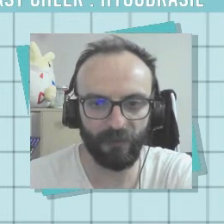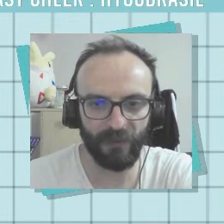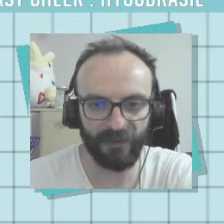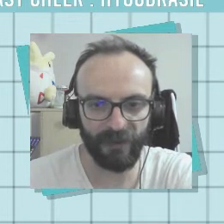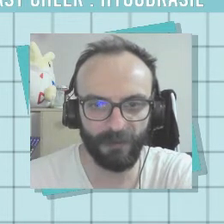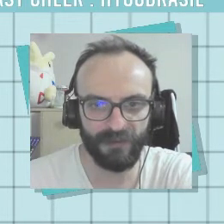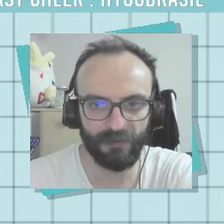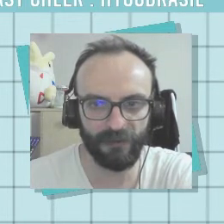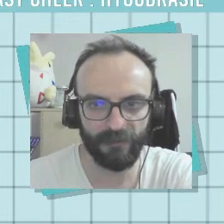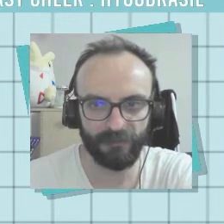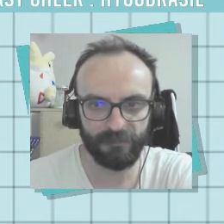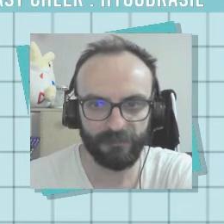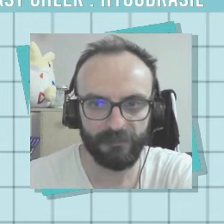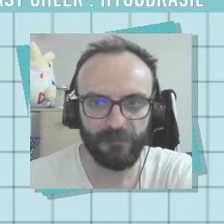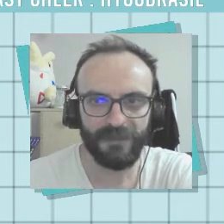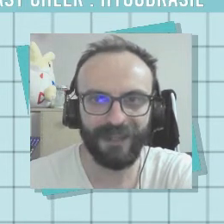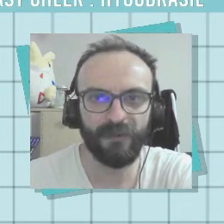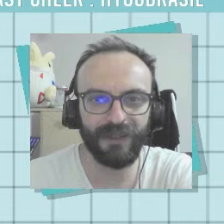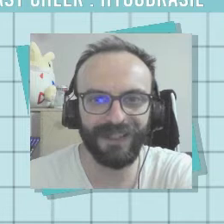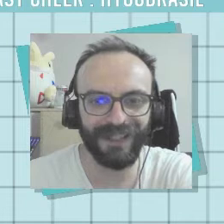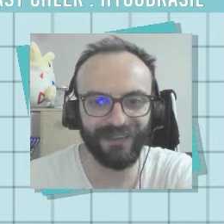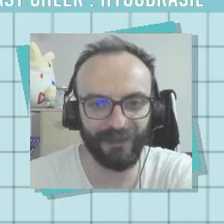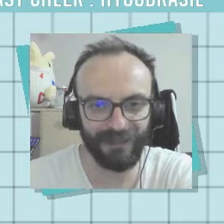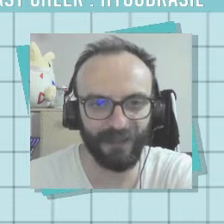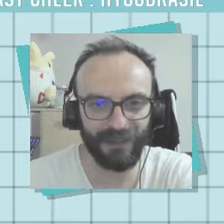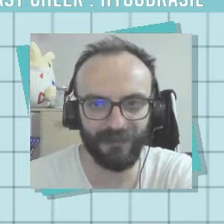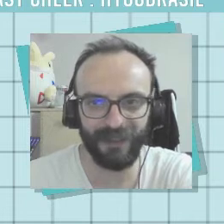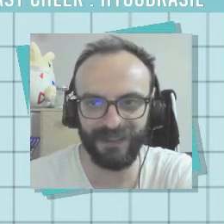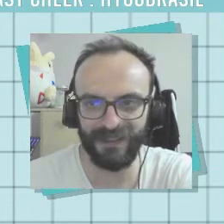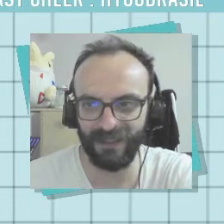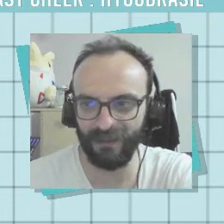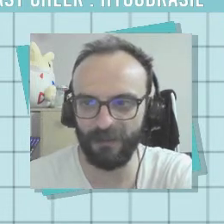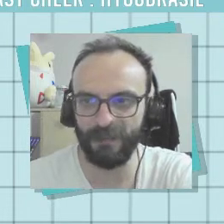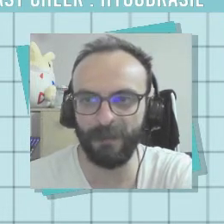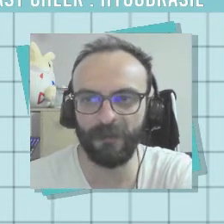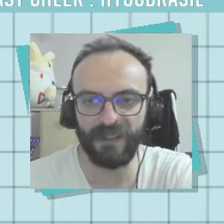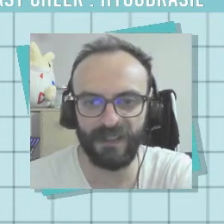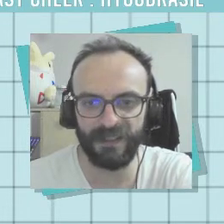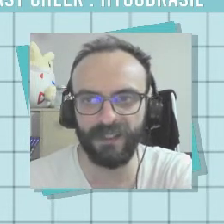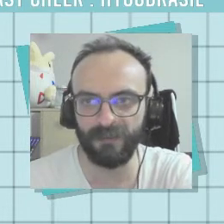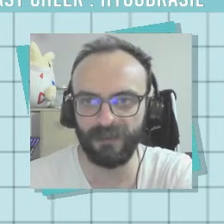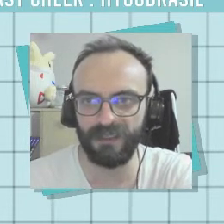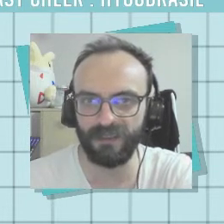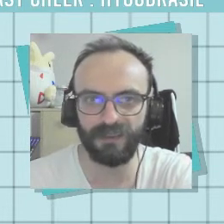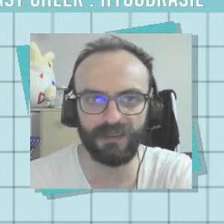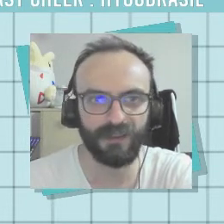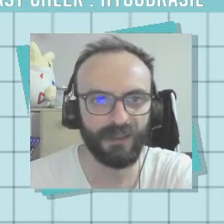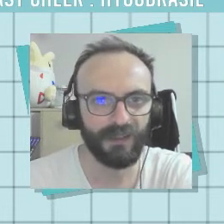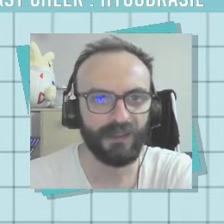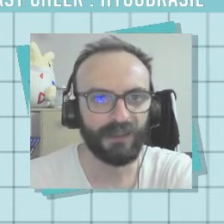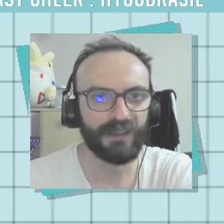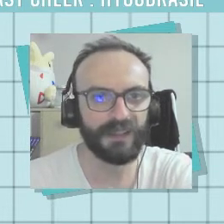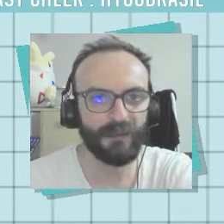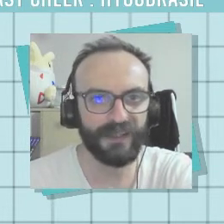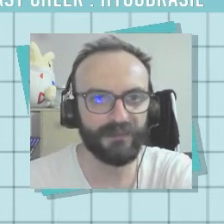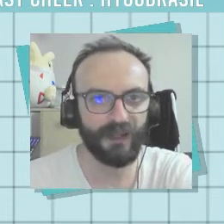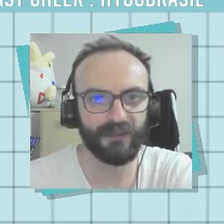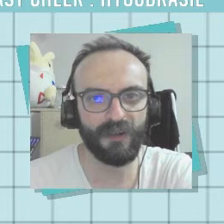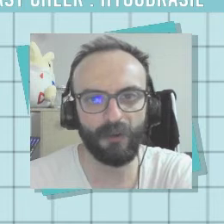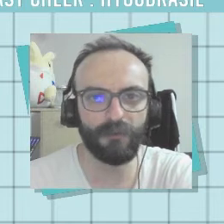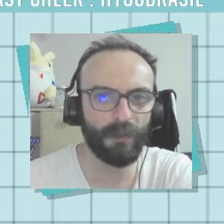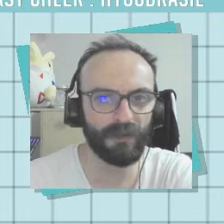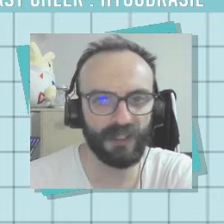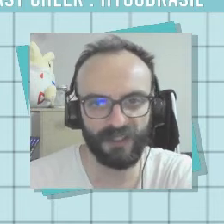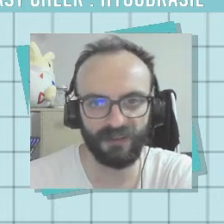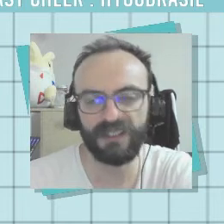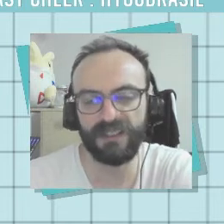un ou une interprète sourde, ou créer un avatar virtuel qui signe, avec le petit mème de Kenny, hein, donc Kenny West, voilà, donc genre